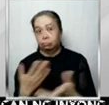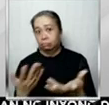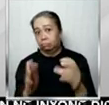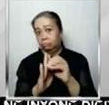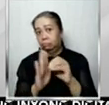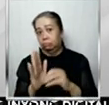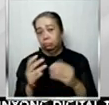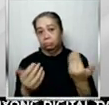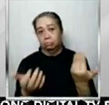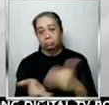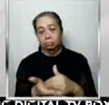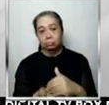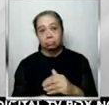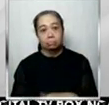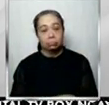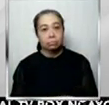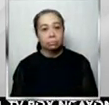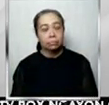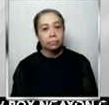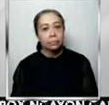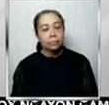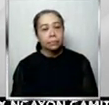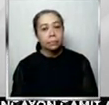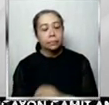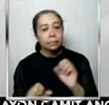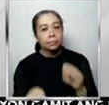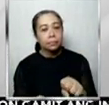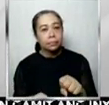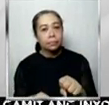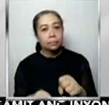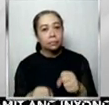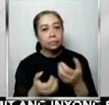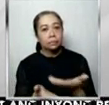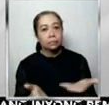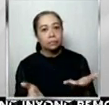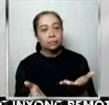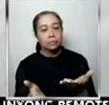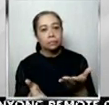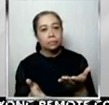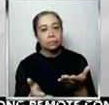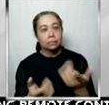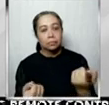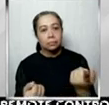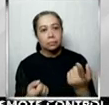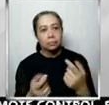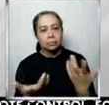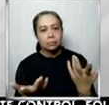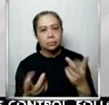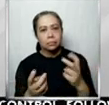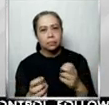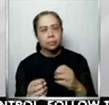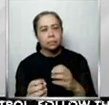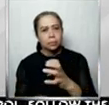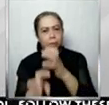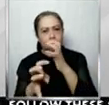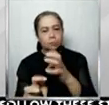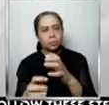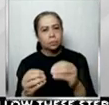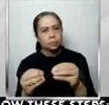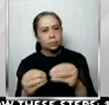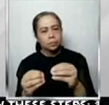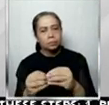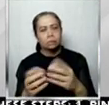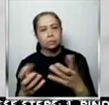modified MECQ. Pwede natin silang i-extreme community quarantine doon lamang